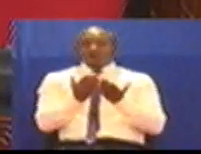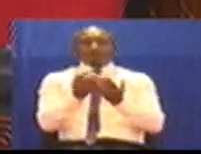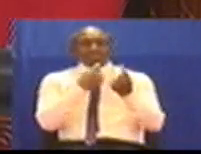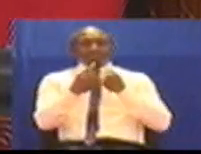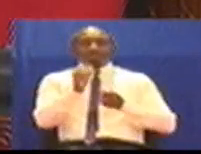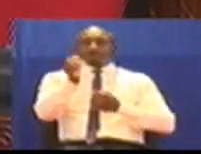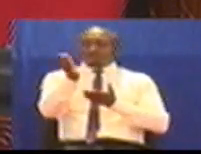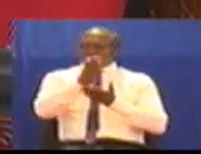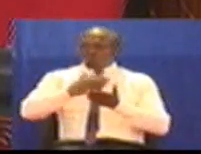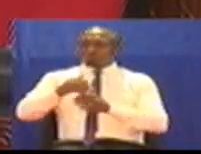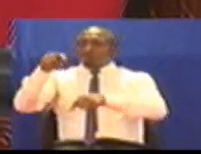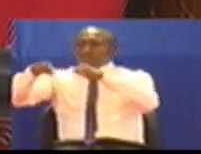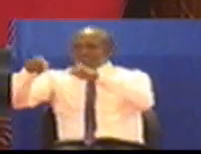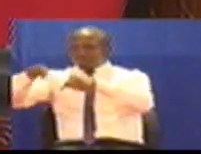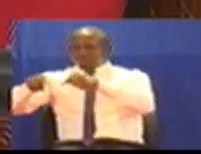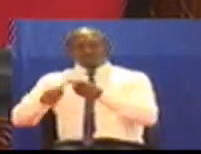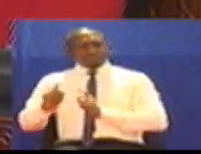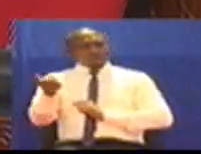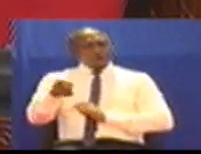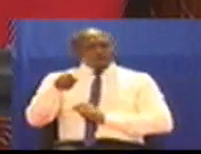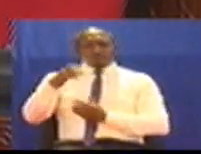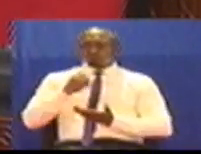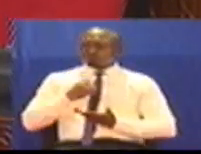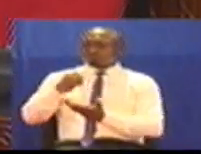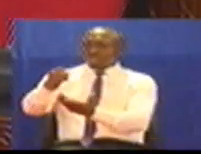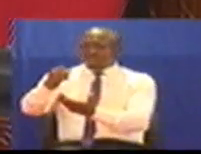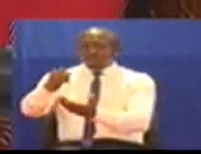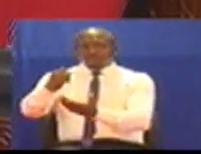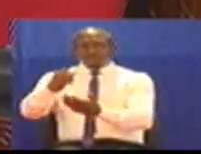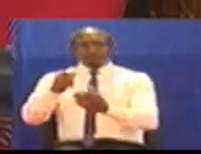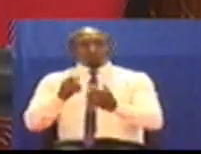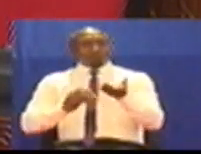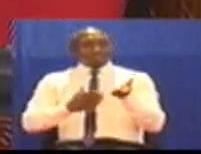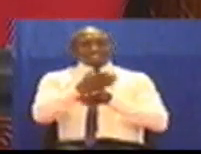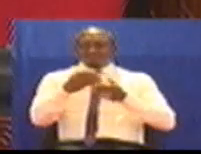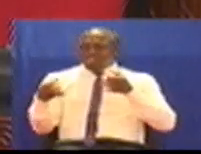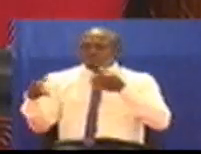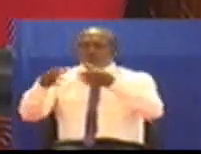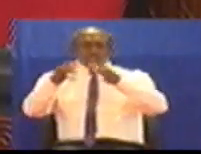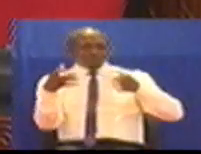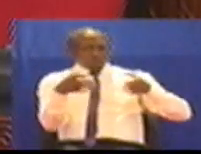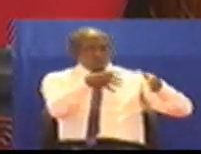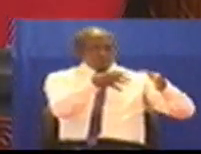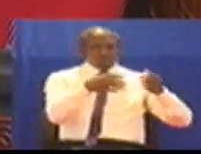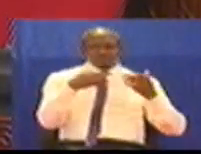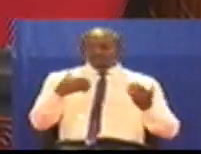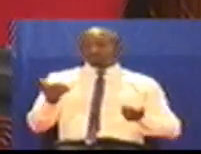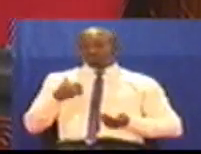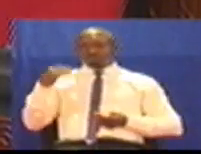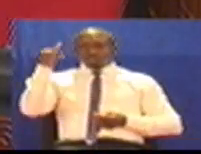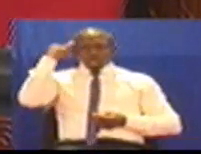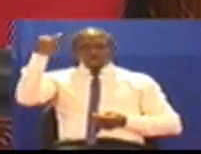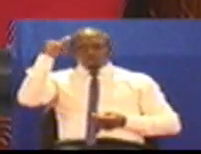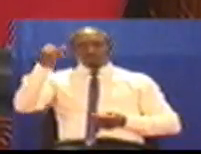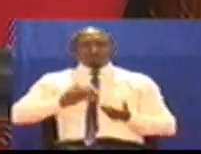eneo la walemavu. Mikopo hii inatolewa kwa kuunda vikundi mbalimbali. Sasa nilikuwa naomba nishauri